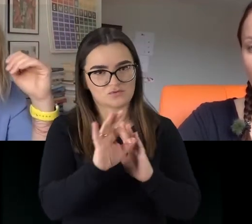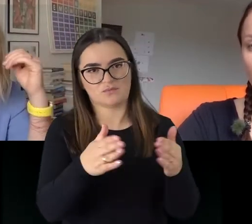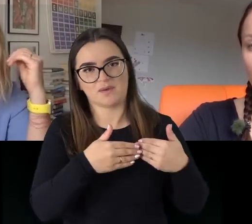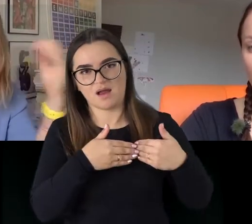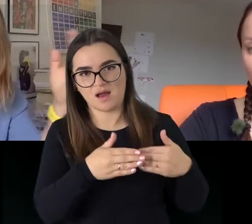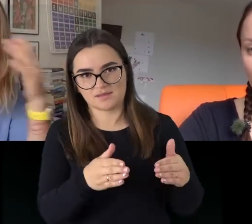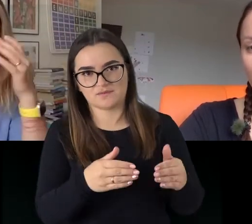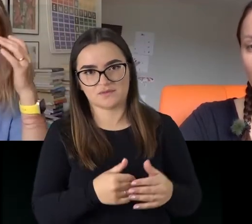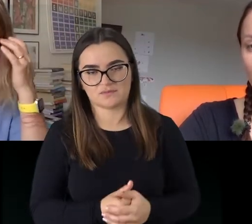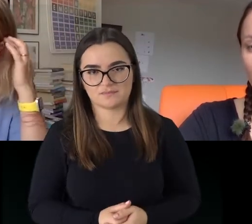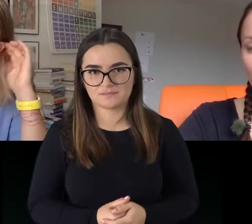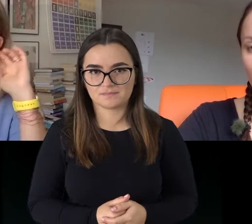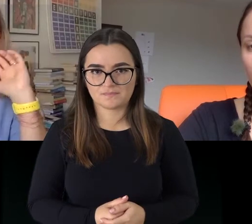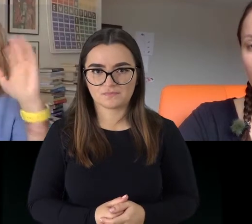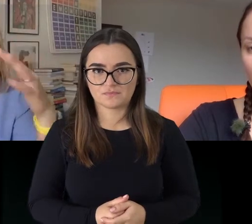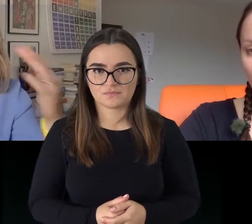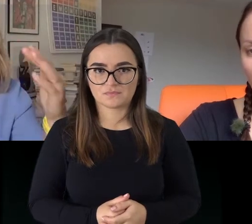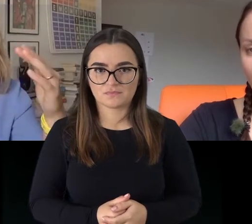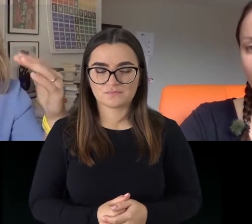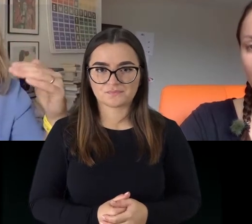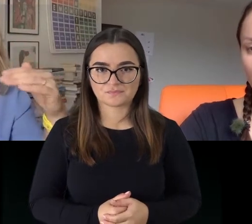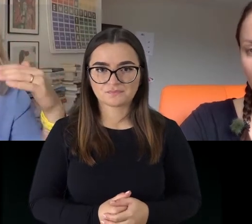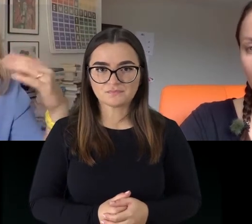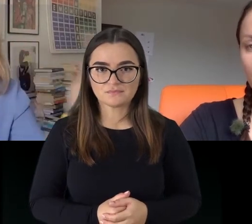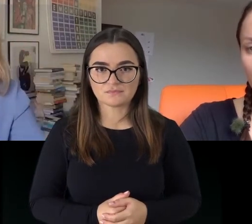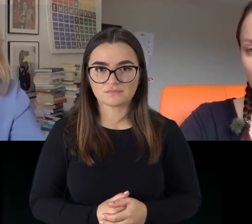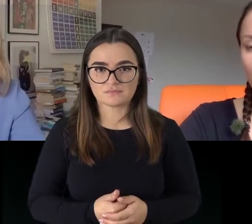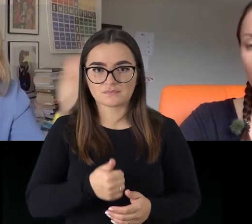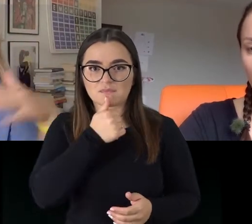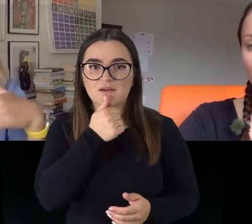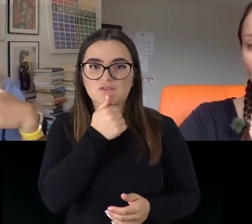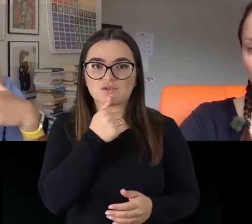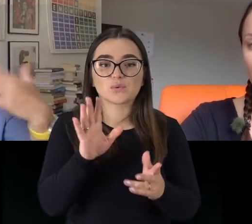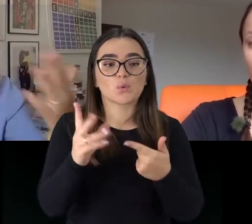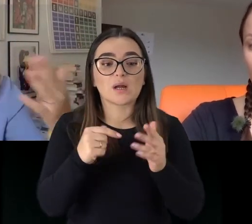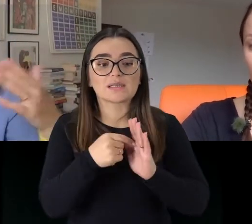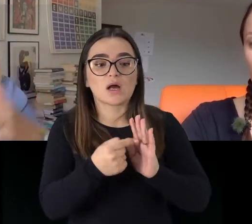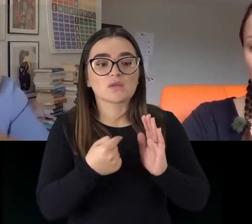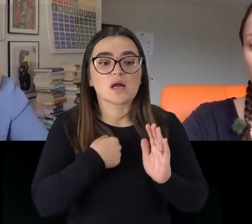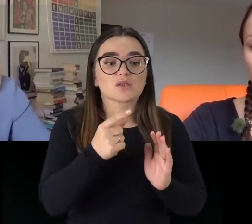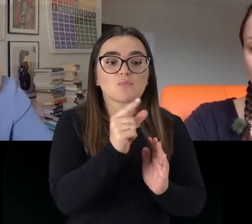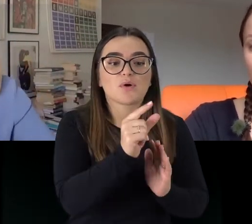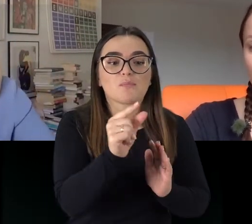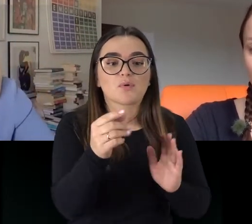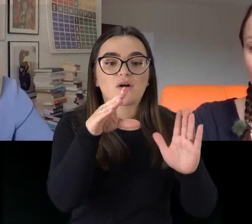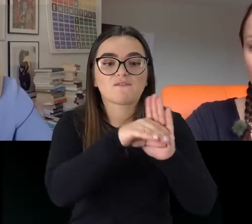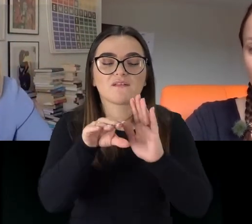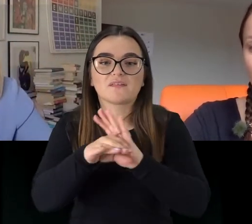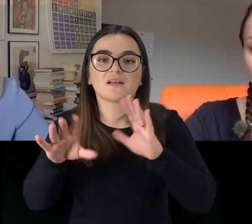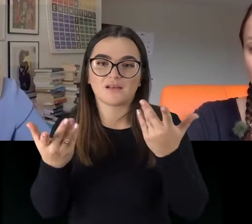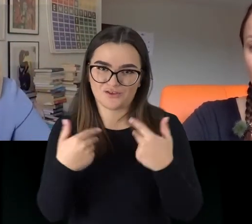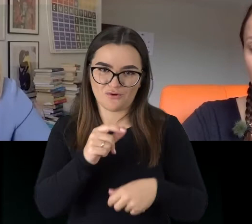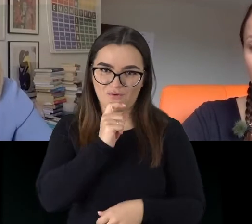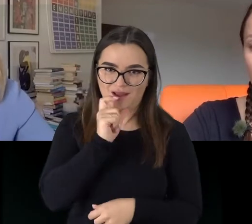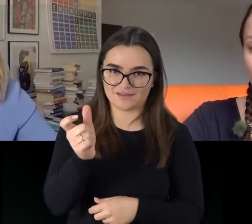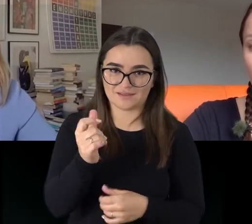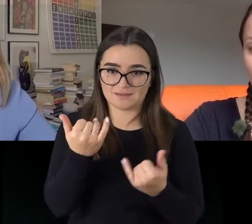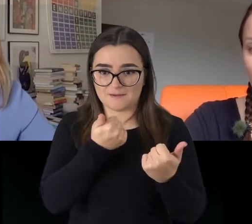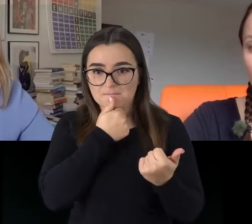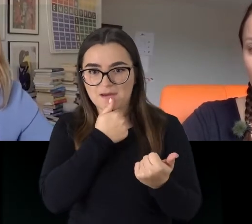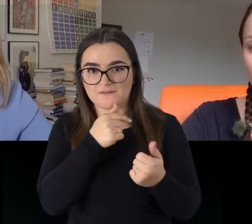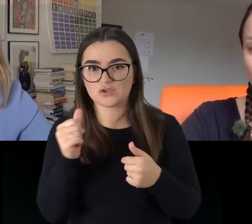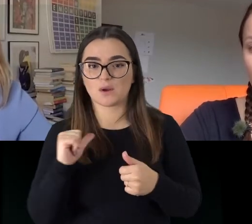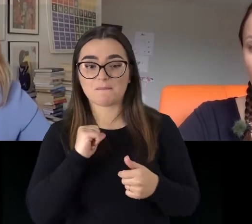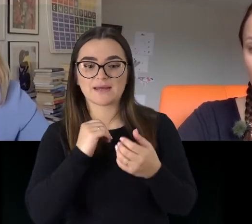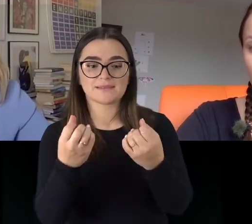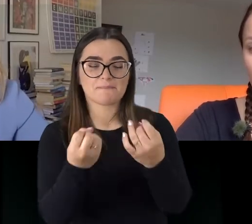gali būti ir net tokia dalis. Jeigu jūs jau klausiat, ar ne, ar mes čia tokia pora ir šeima. Štai jūs man pasakojat, kad jūs einat į mišką